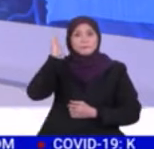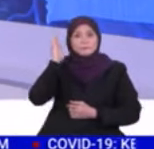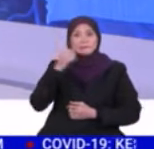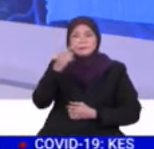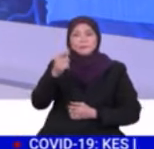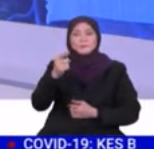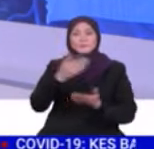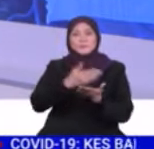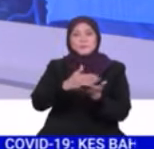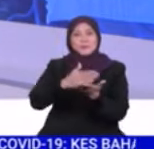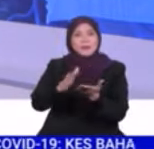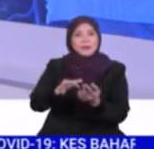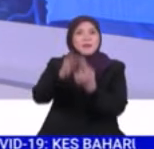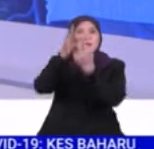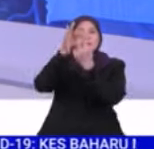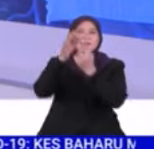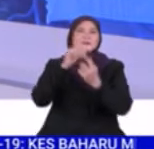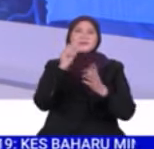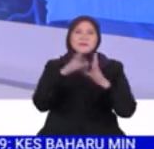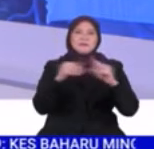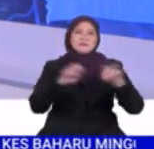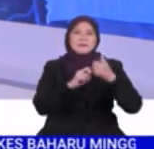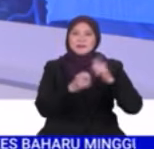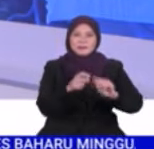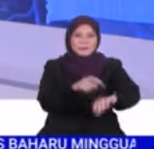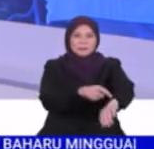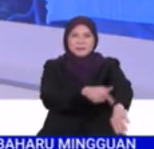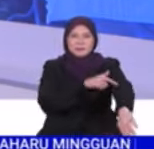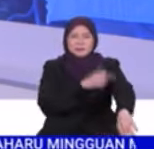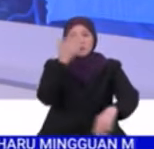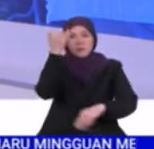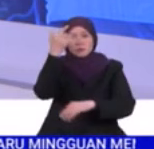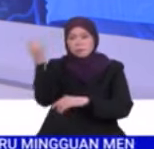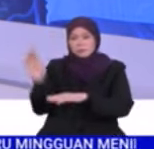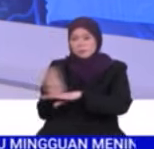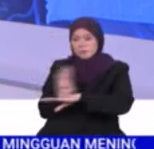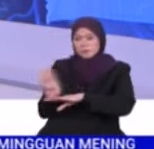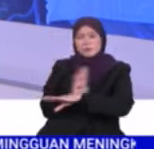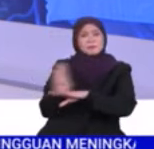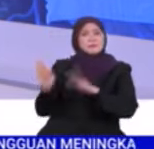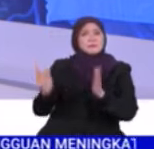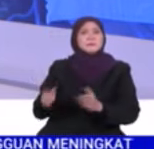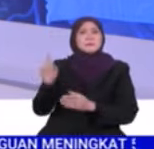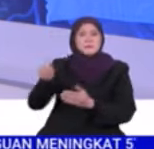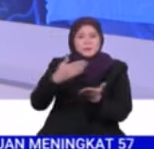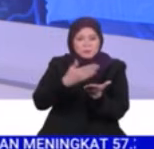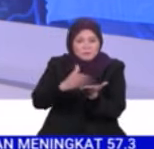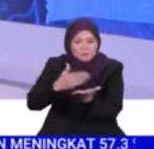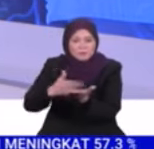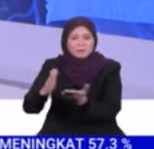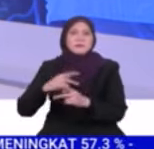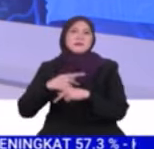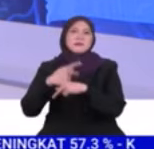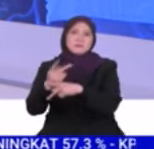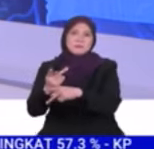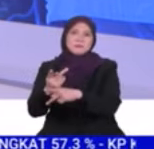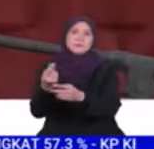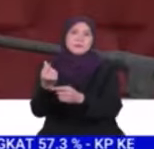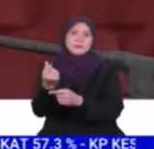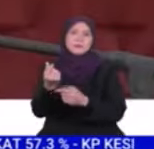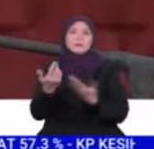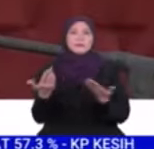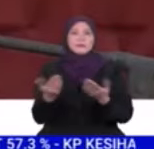pemberian moratorium khas bukan penyelesaian jangka panjang kerana peniaga masih perlu membayar pinjaman. Beliau